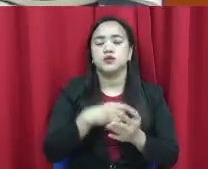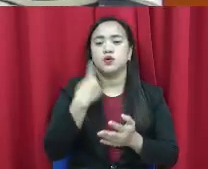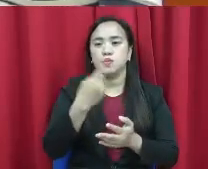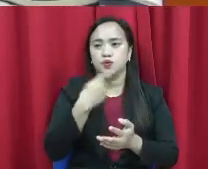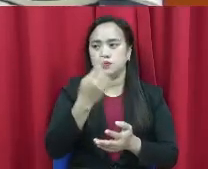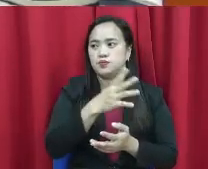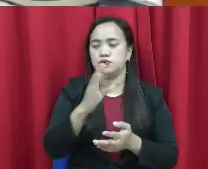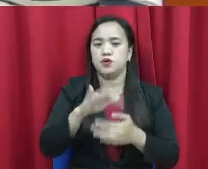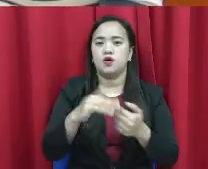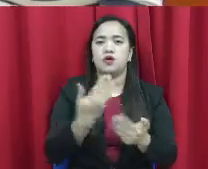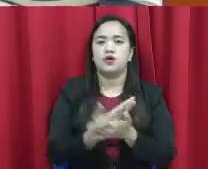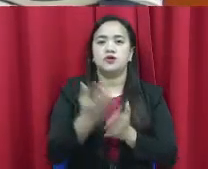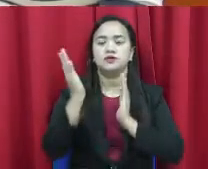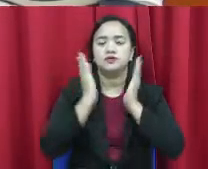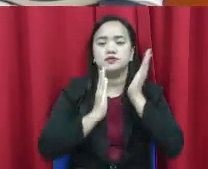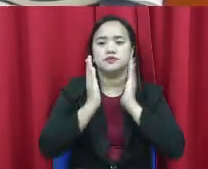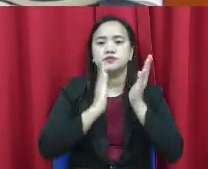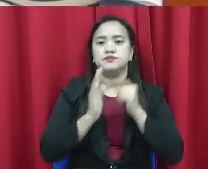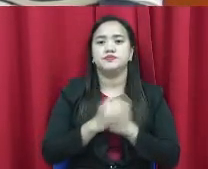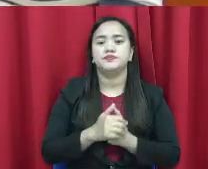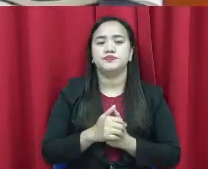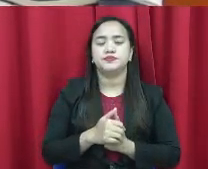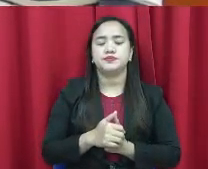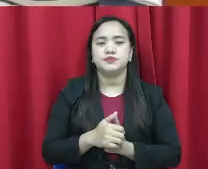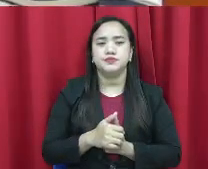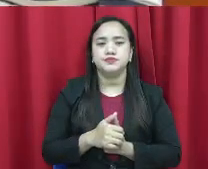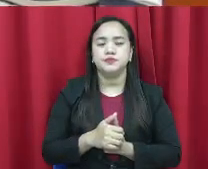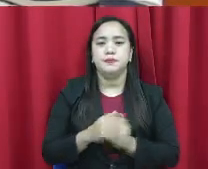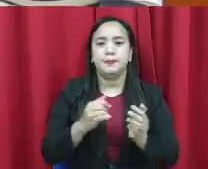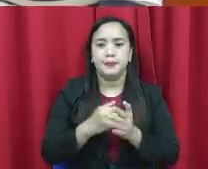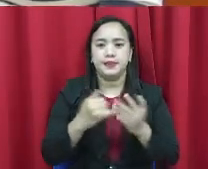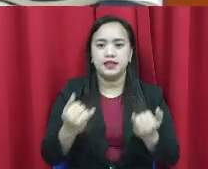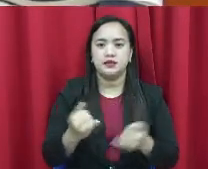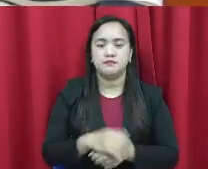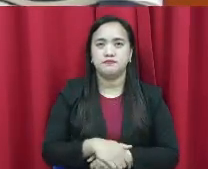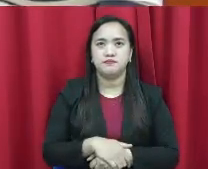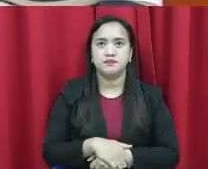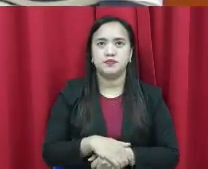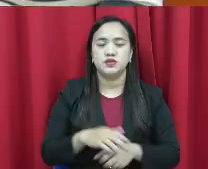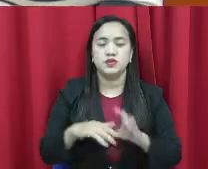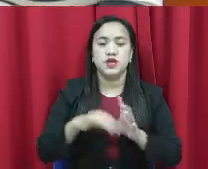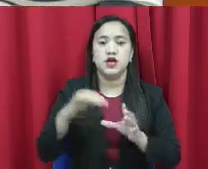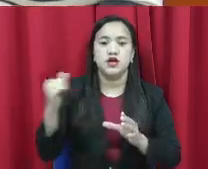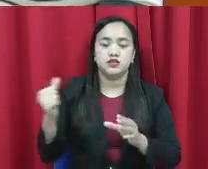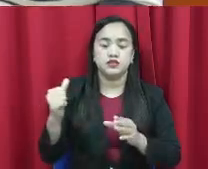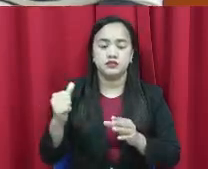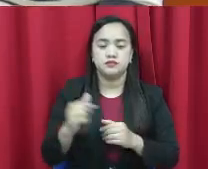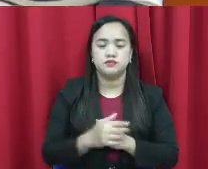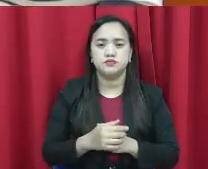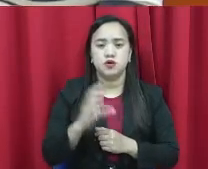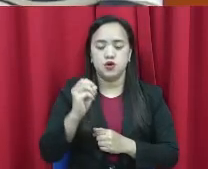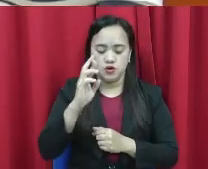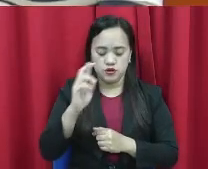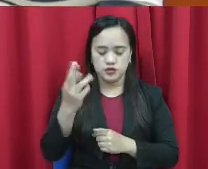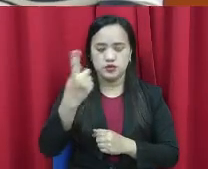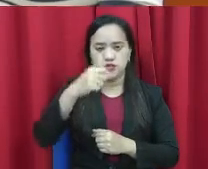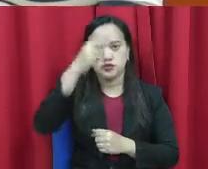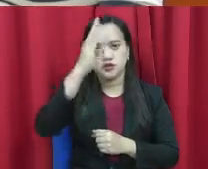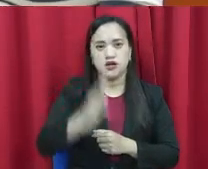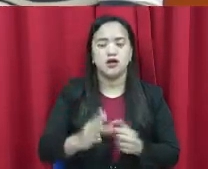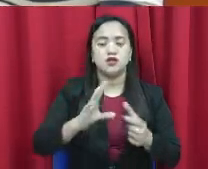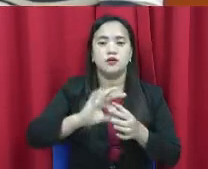will serve whether the Gods which your fathers Served that were on the other side of the flood or the Gods of